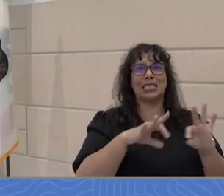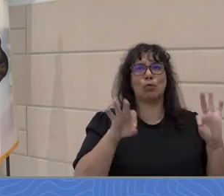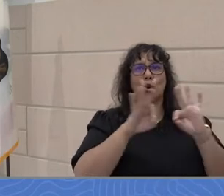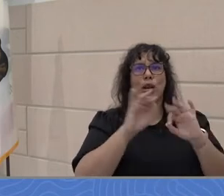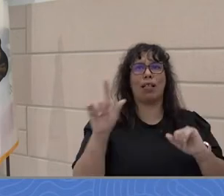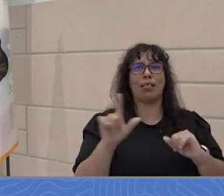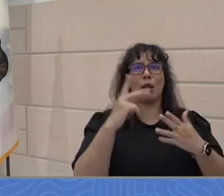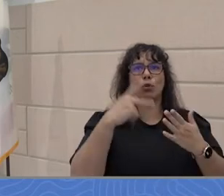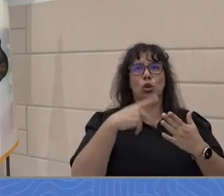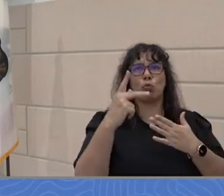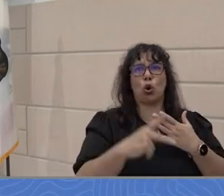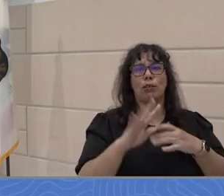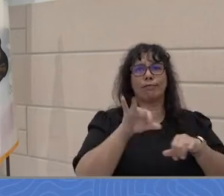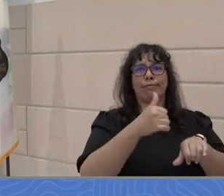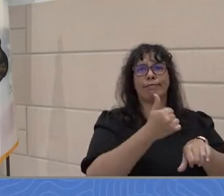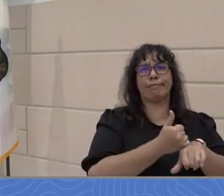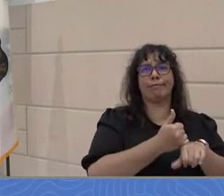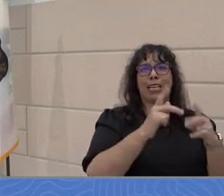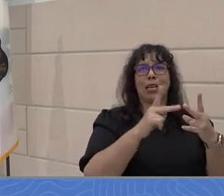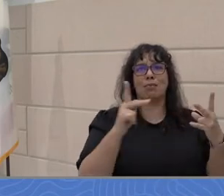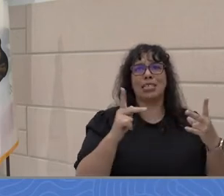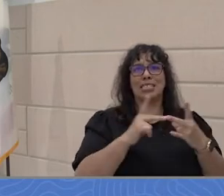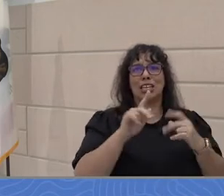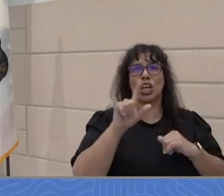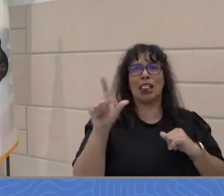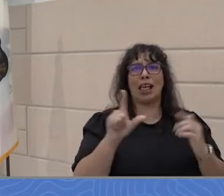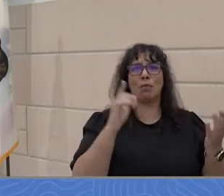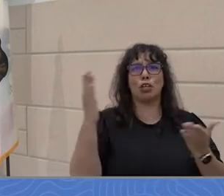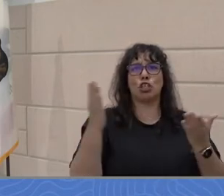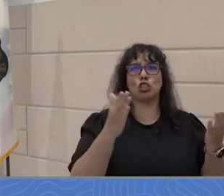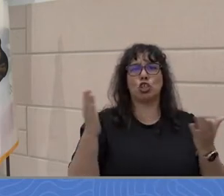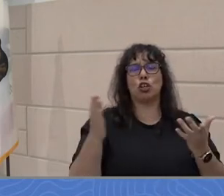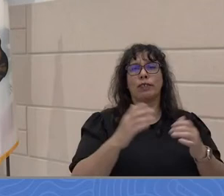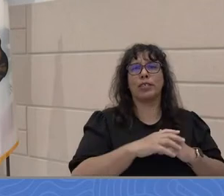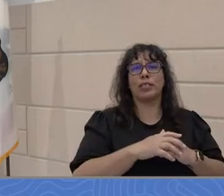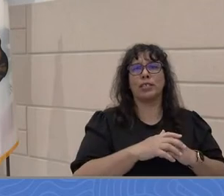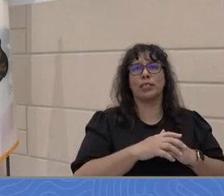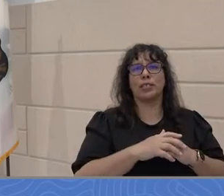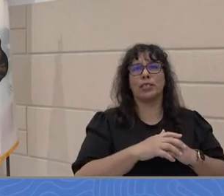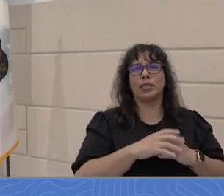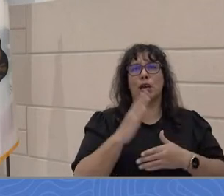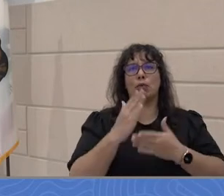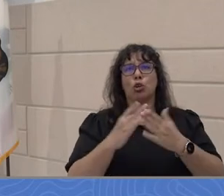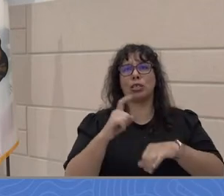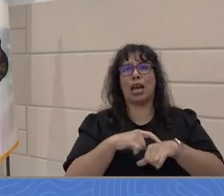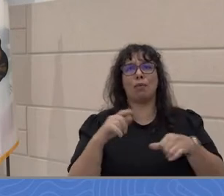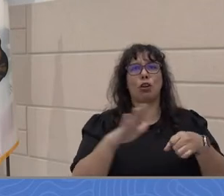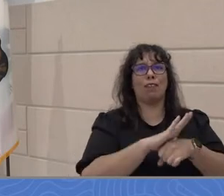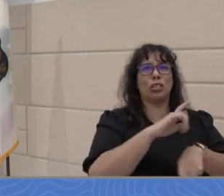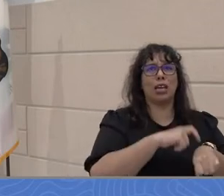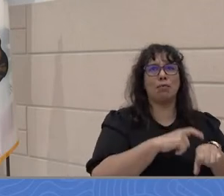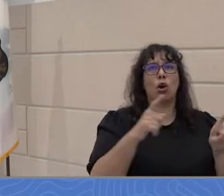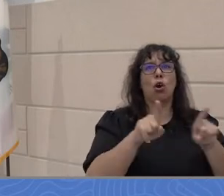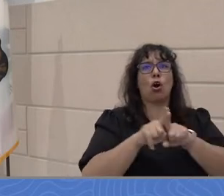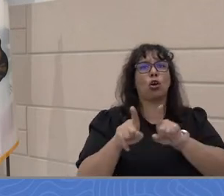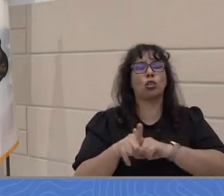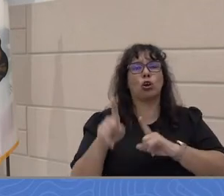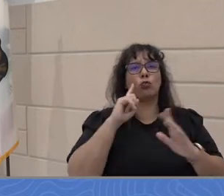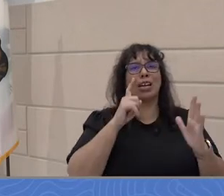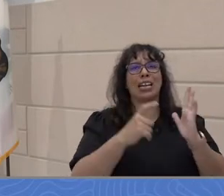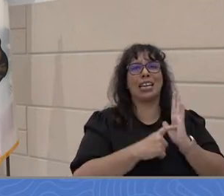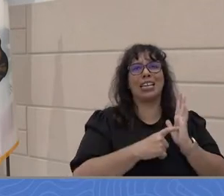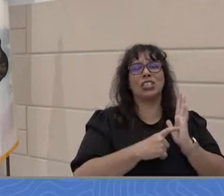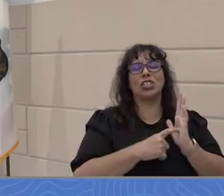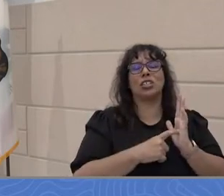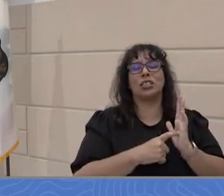ថាសមាជិកគ្រូបណ្ឡារៈក្នុង Long Beach គាត់សូ